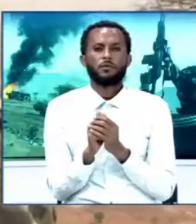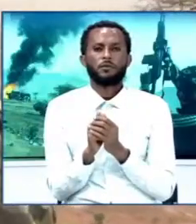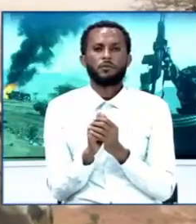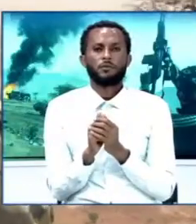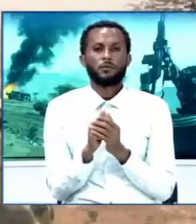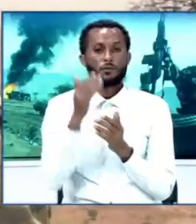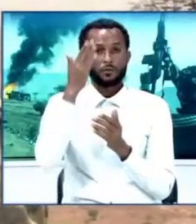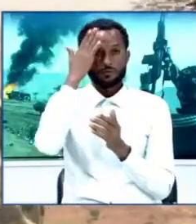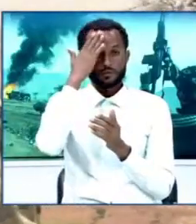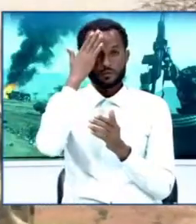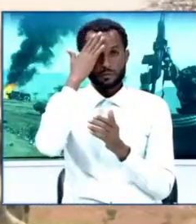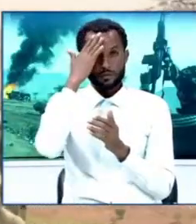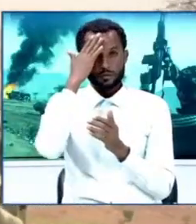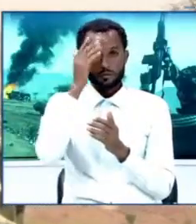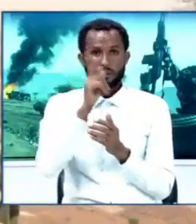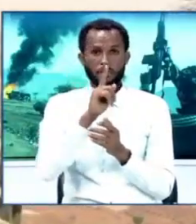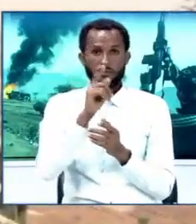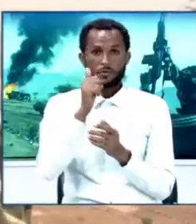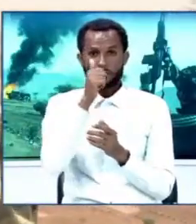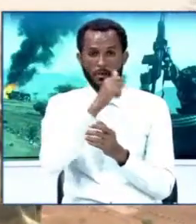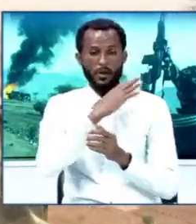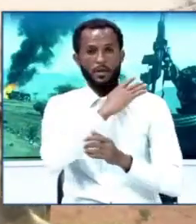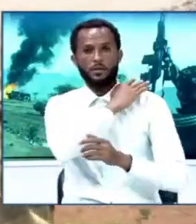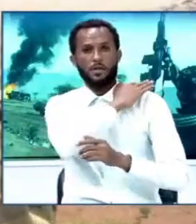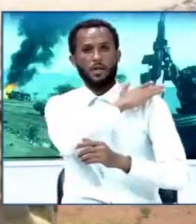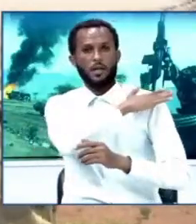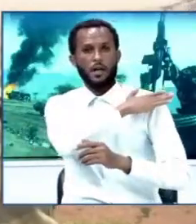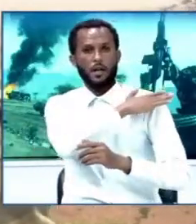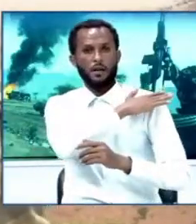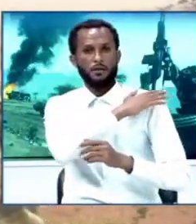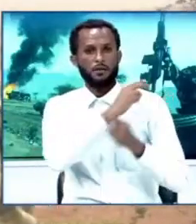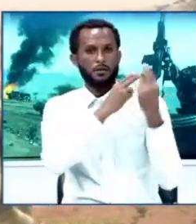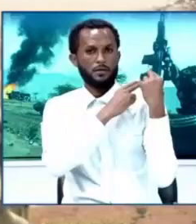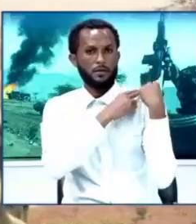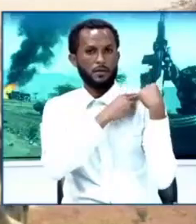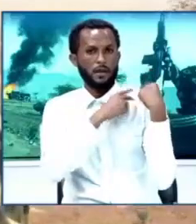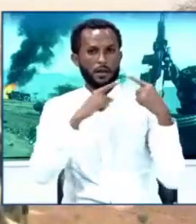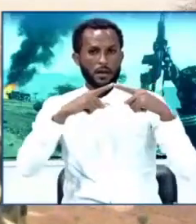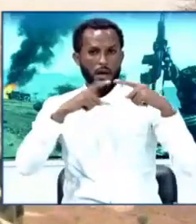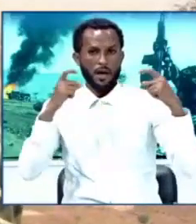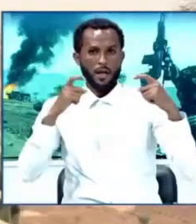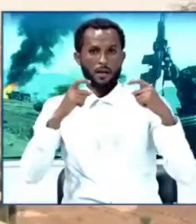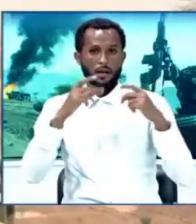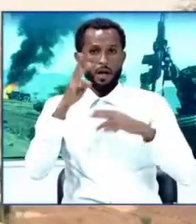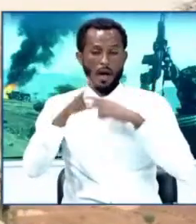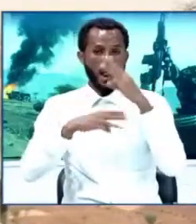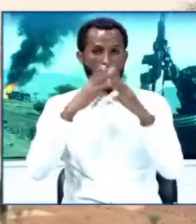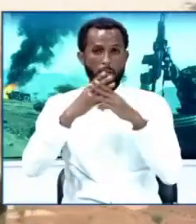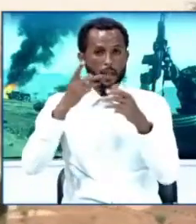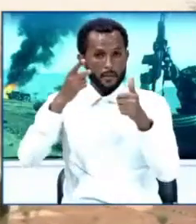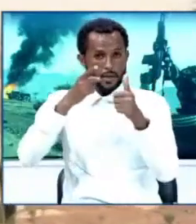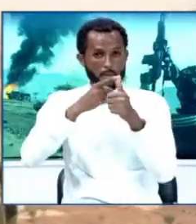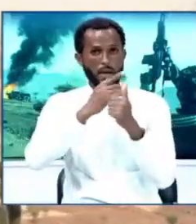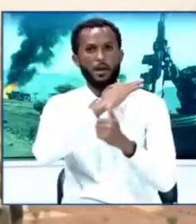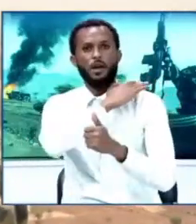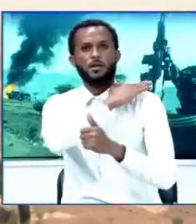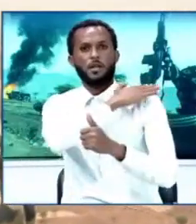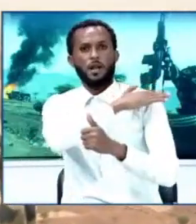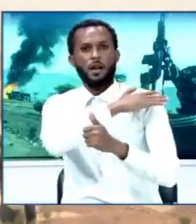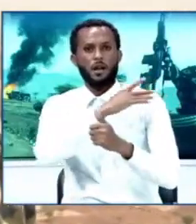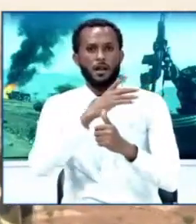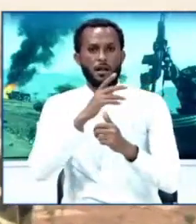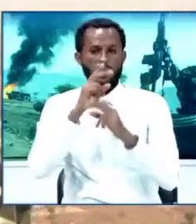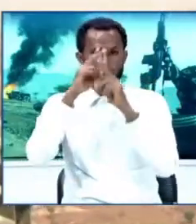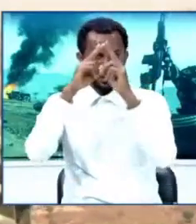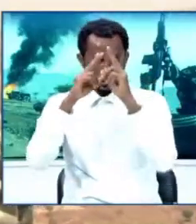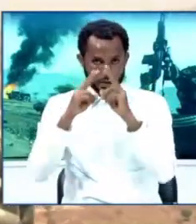ትፈልጡ ኢኹም ኢትዮጵያ ሃበቶን ጀነራል ማዕርግ ጸላት እዮም። ዓለም ዝሃቦ ናይ መጀመርያ ናይ ጀነራል ማዕርግ